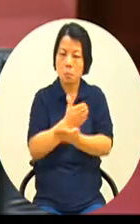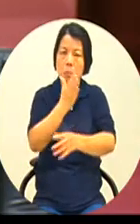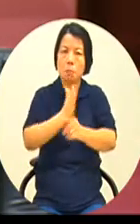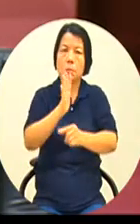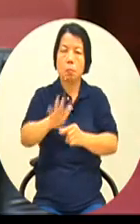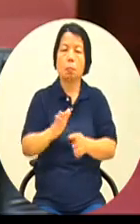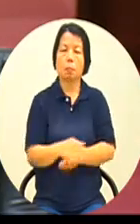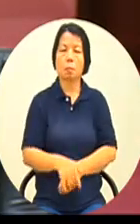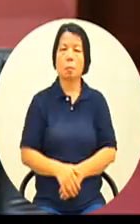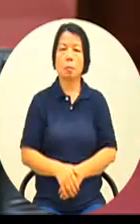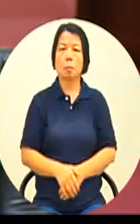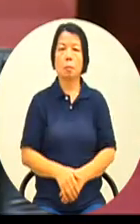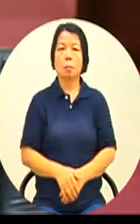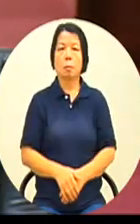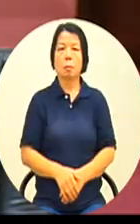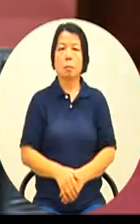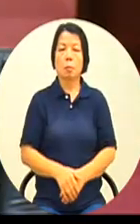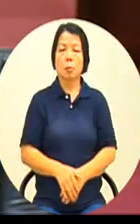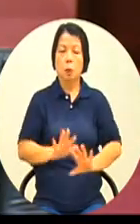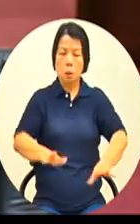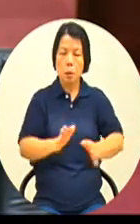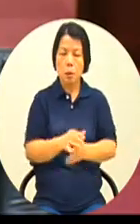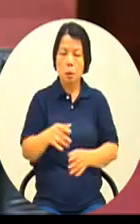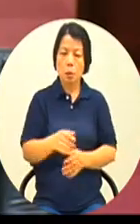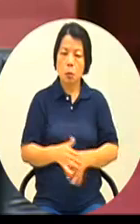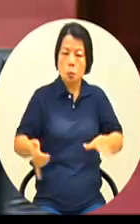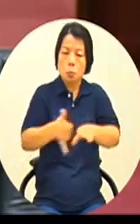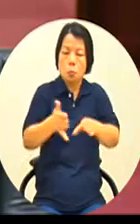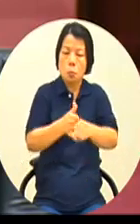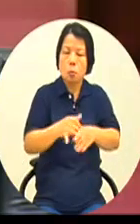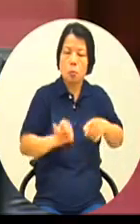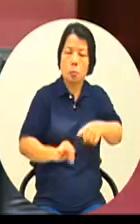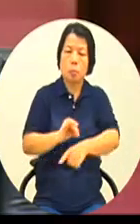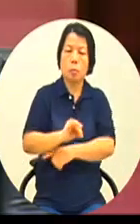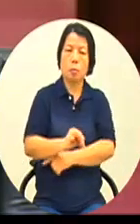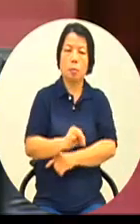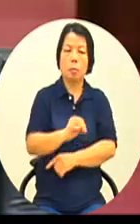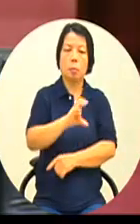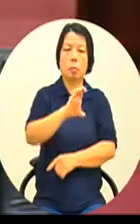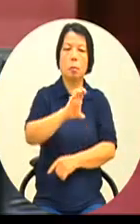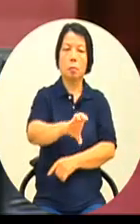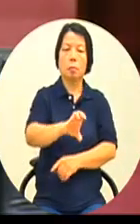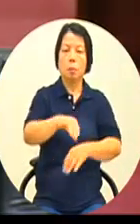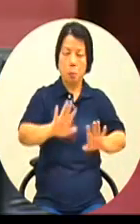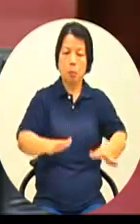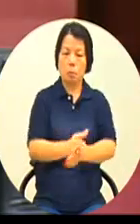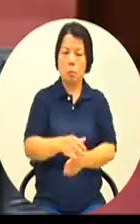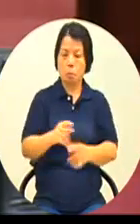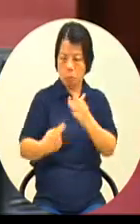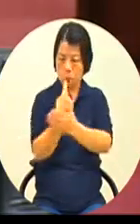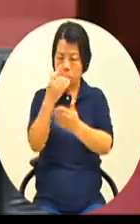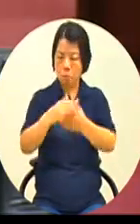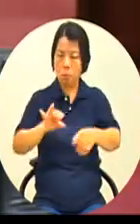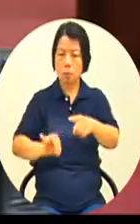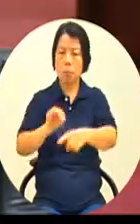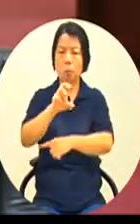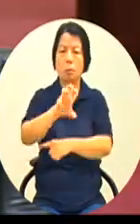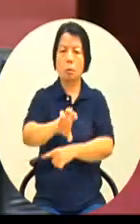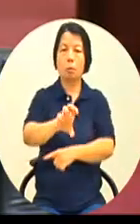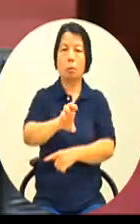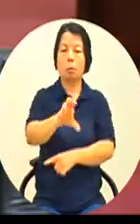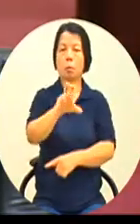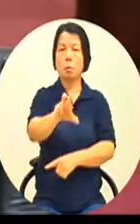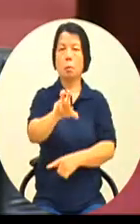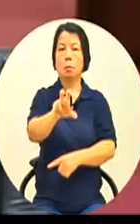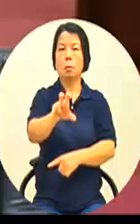量无够，啊到九成，啊到七成，九爱到九成，讲即卖七成尔。哦，啊，这个案呢，对不对？吼，